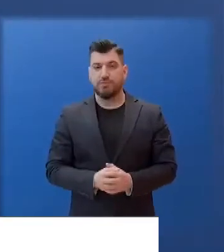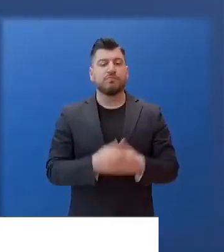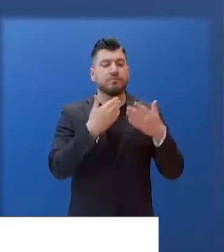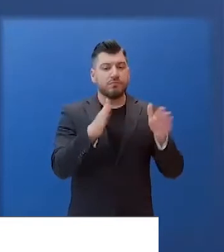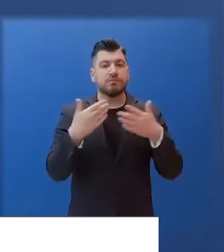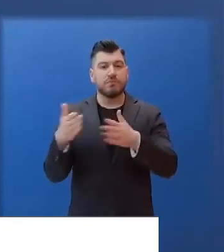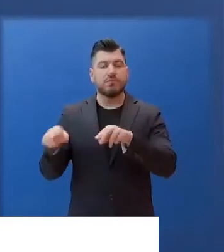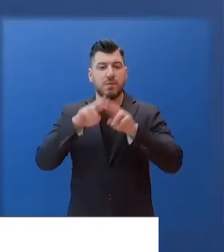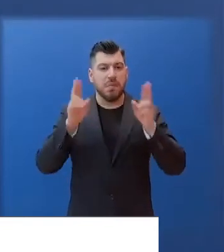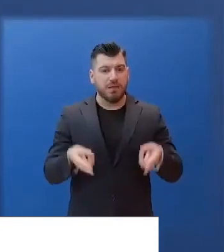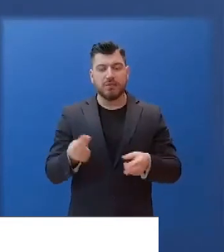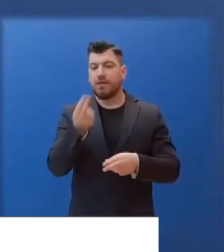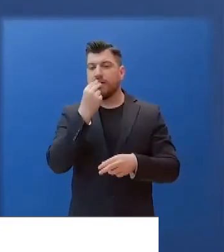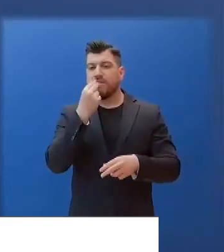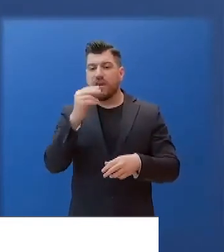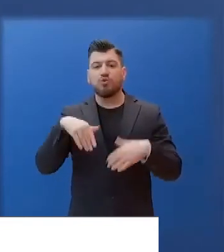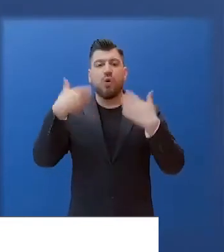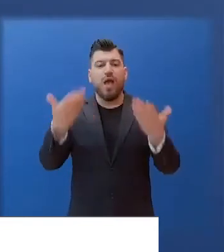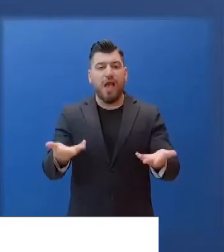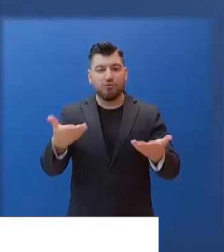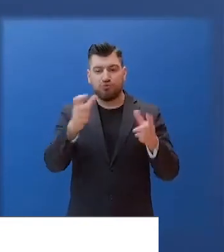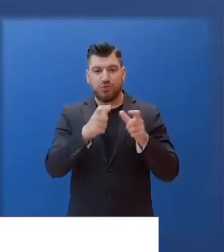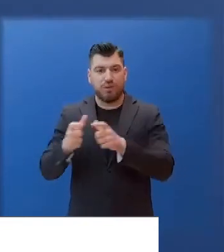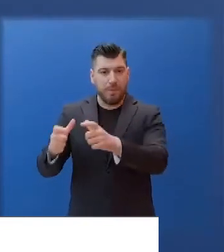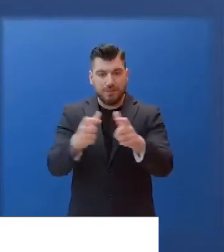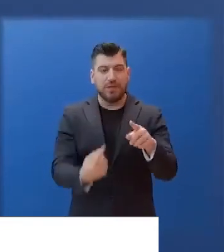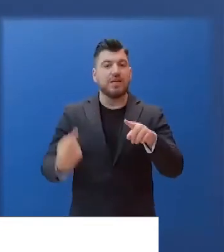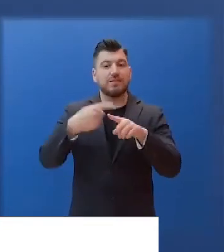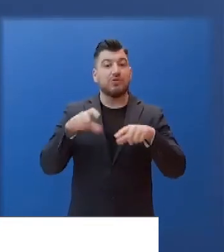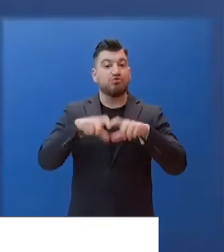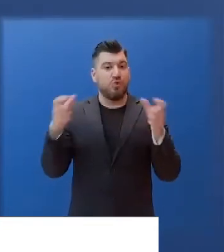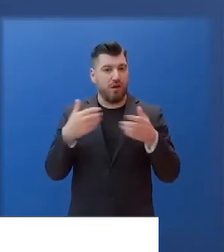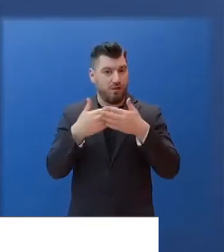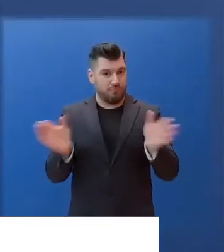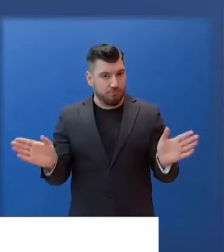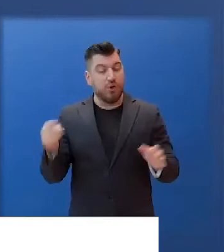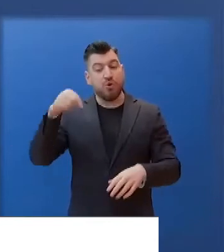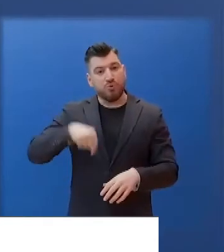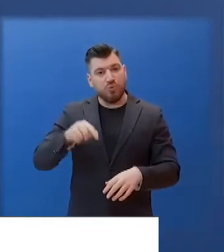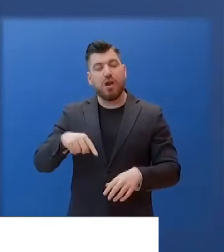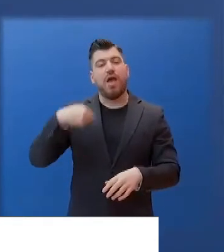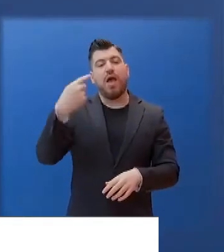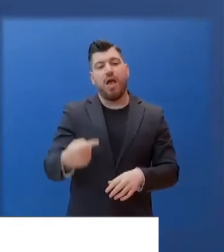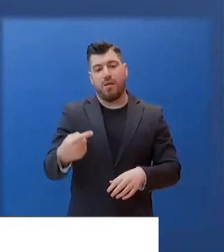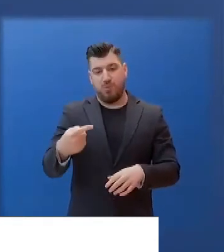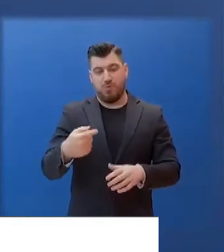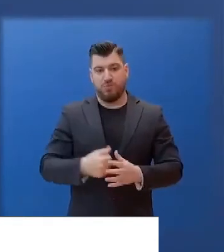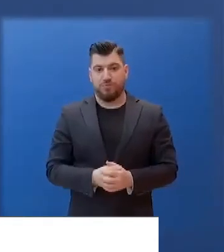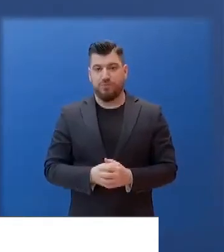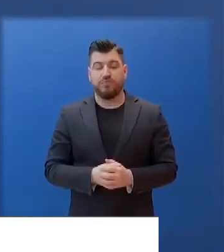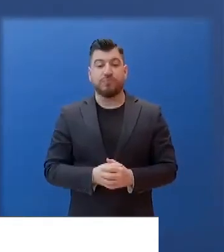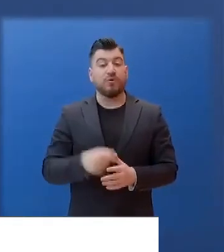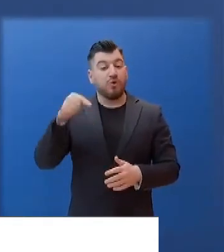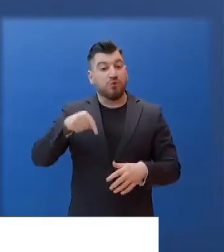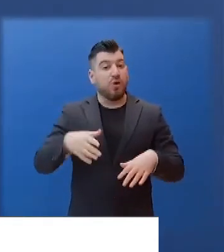του λιανεμπορίου, της εστίασης σε εξωτερικούς χώρους και των σχολείων, είμαστε τώρα στην επόμενη φάση. Διανύουμε